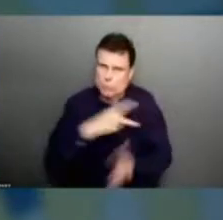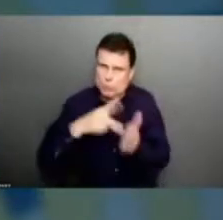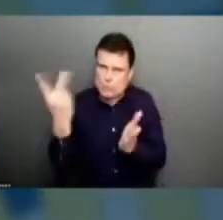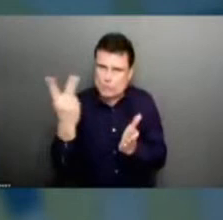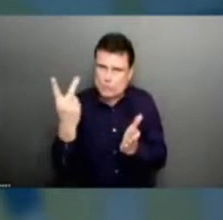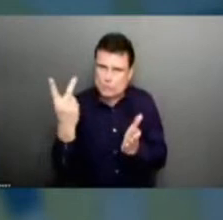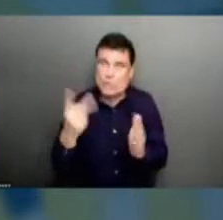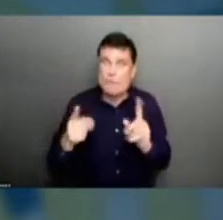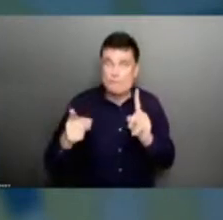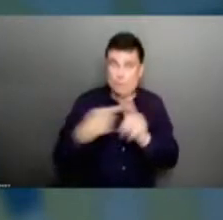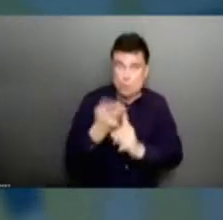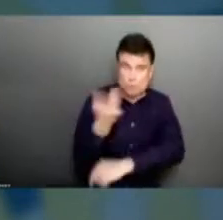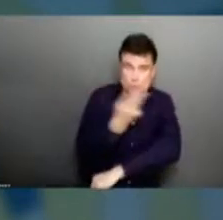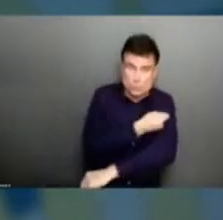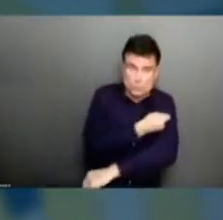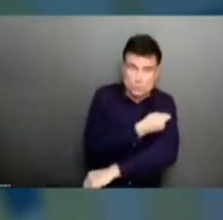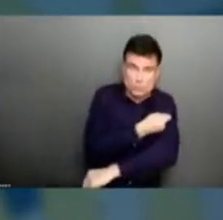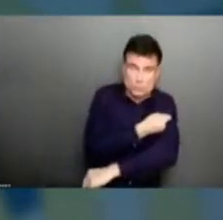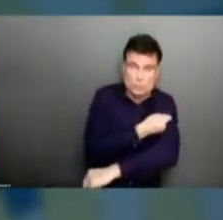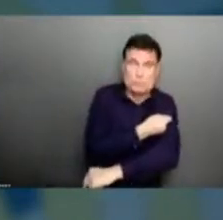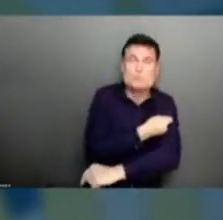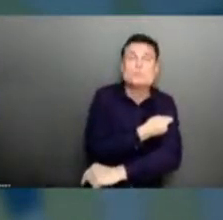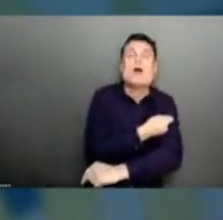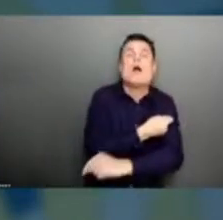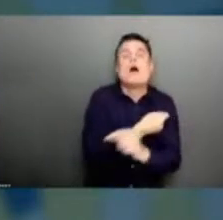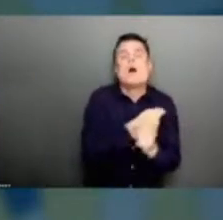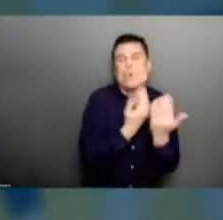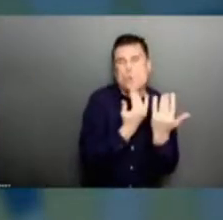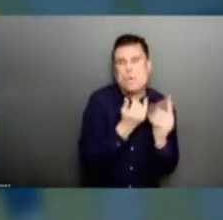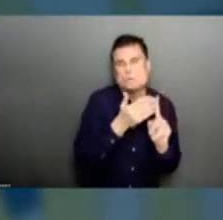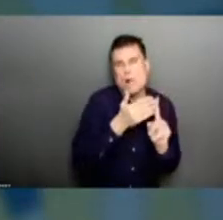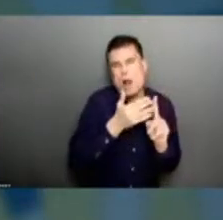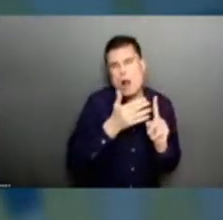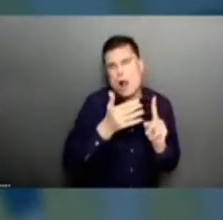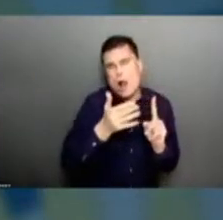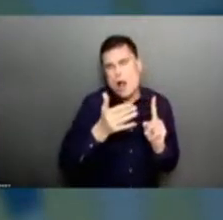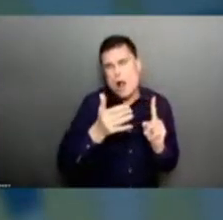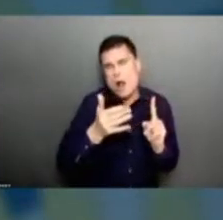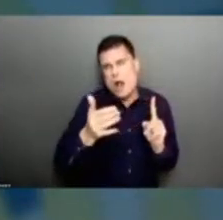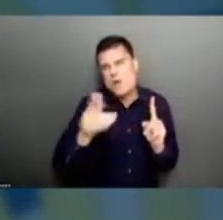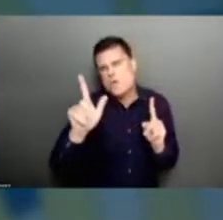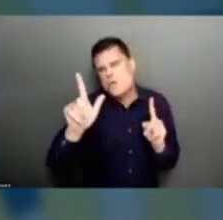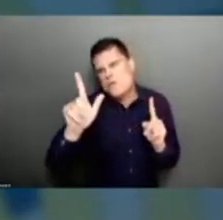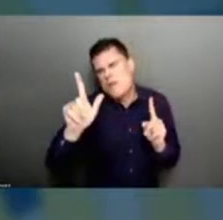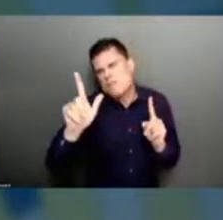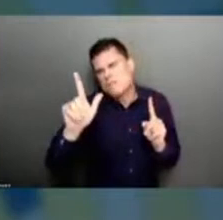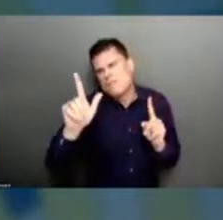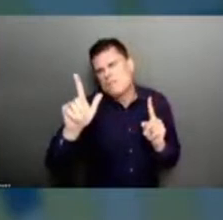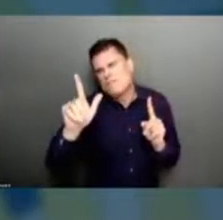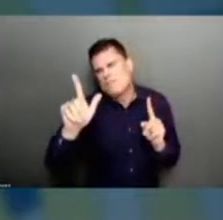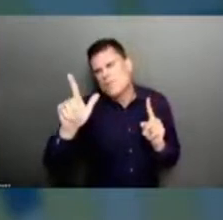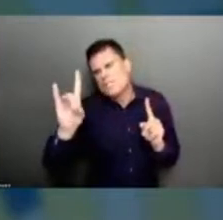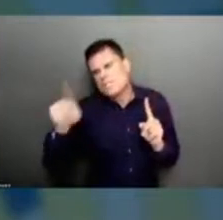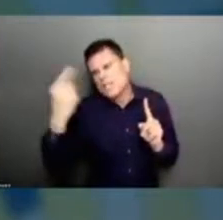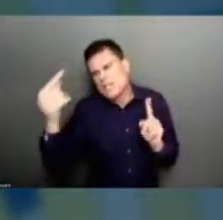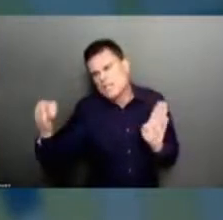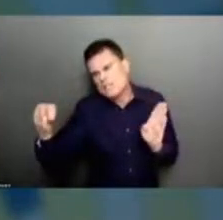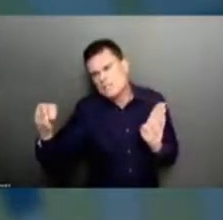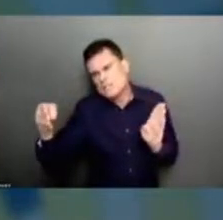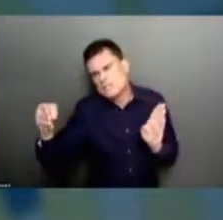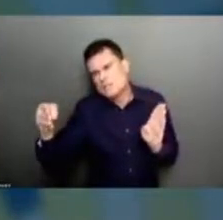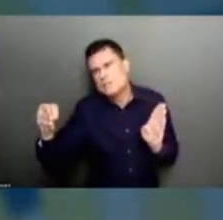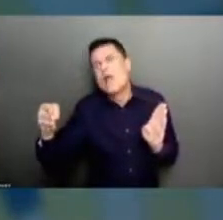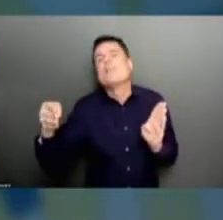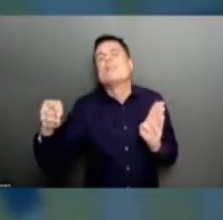first 家 dose of 28到 vaccine 35 and provide 天 that 打 increased 第二 protection 针 for people during this very critical time if we just